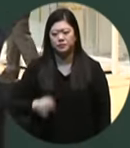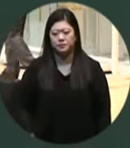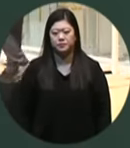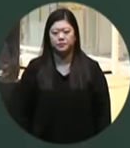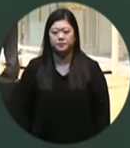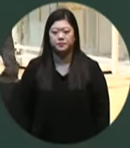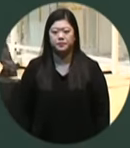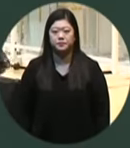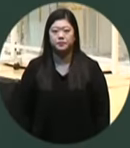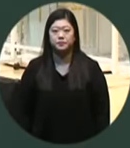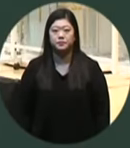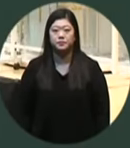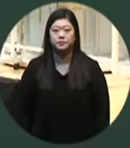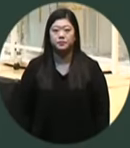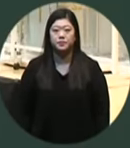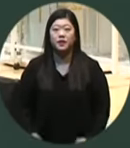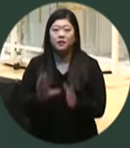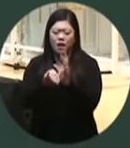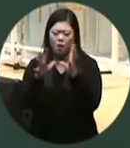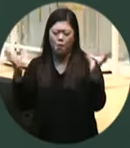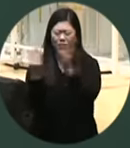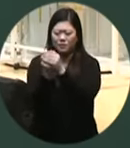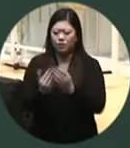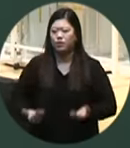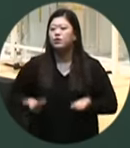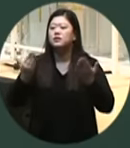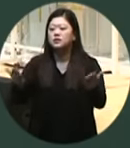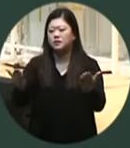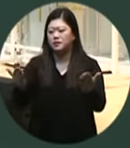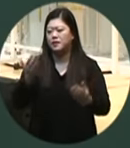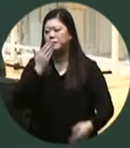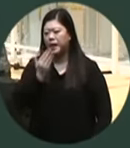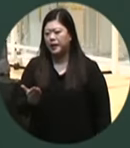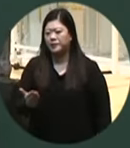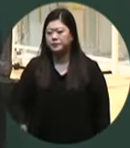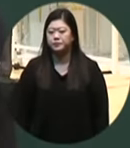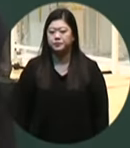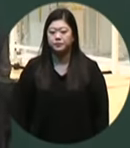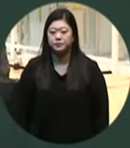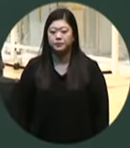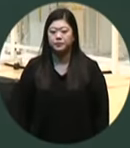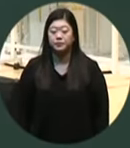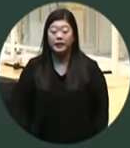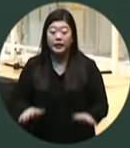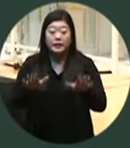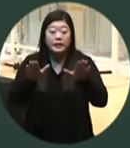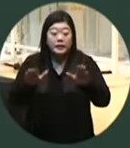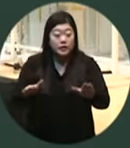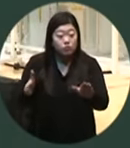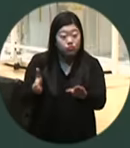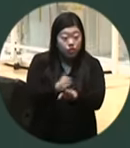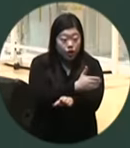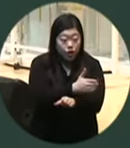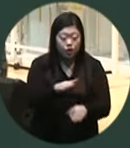나옵니다. That's your absolute devotion. 지금부터 여러분들은 세 가지